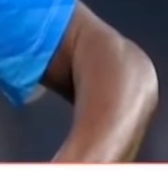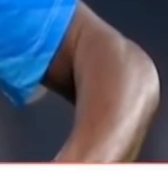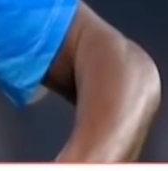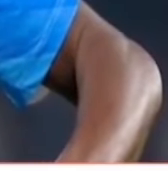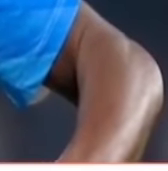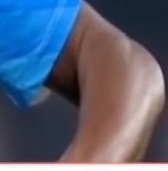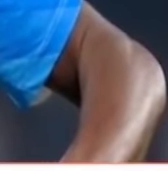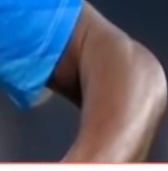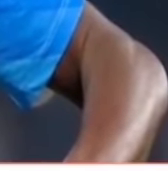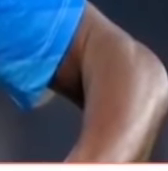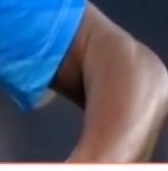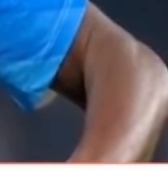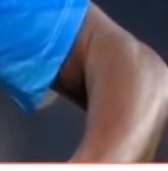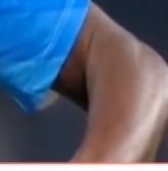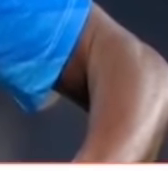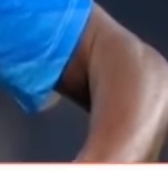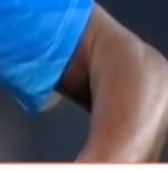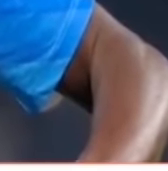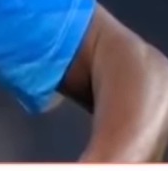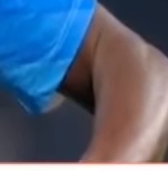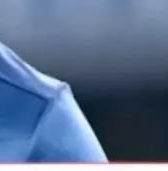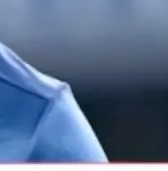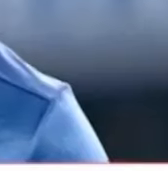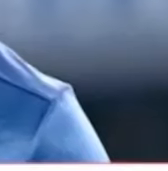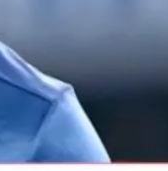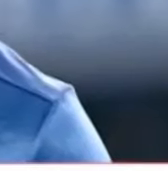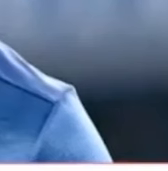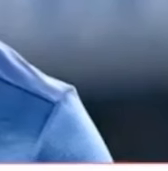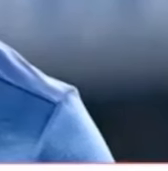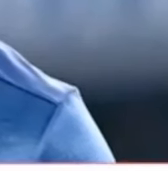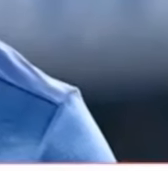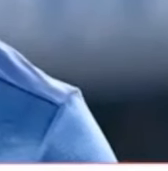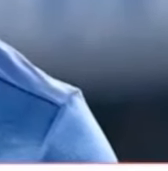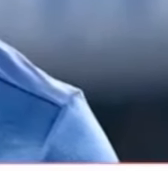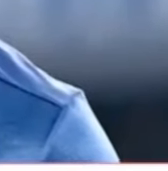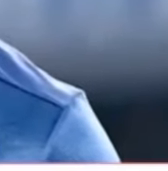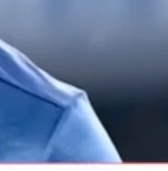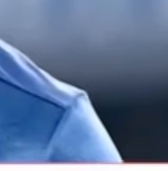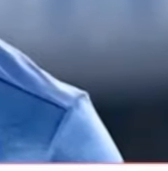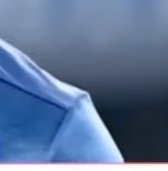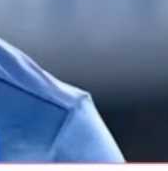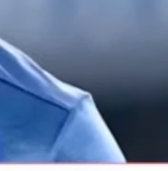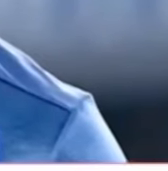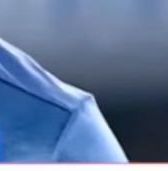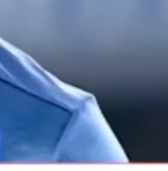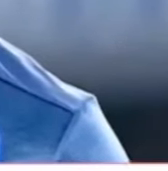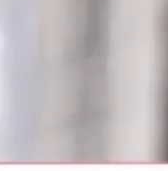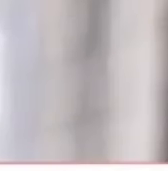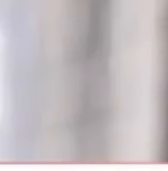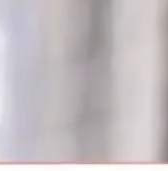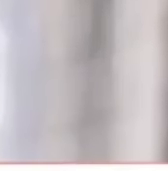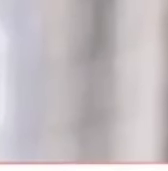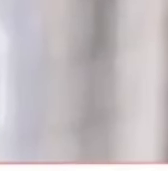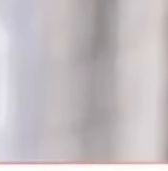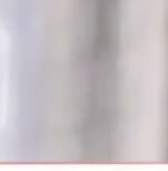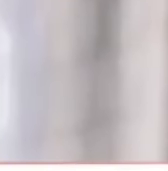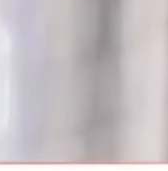Osimhen era nga ne Chelsea nayo eraze obwagazi eri omutebi ono ng'aba Napoli baagala Chelsea bawemu omutebi waabwe